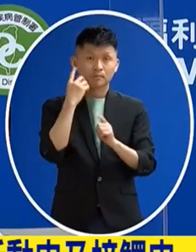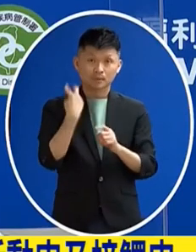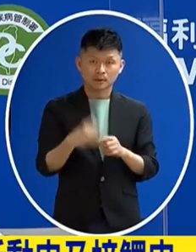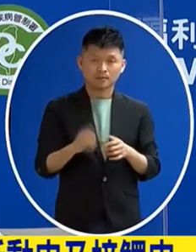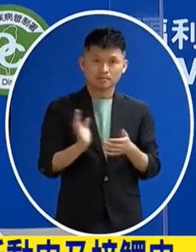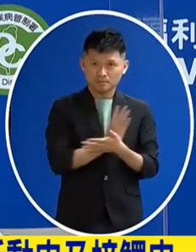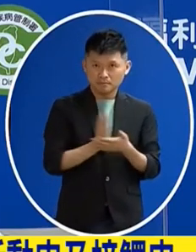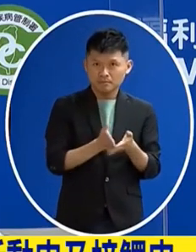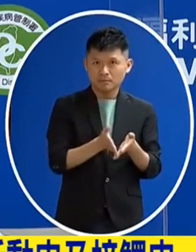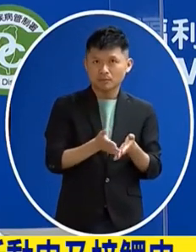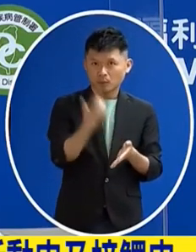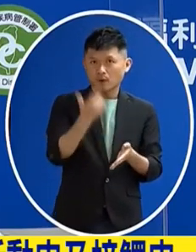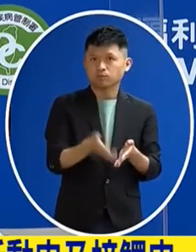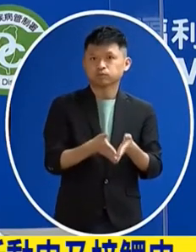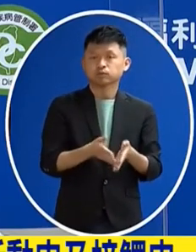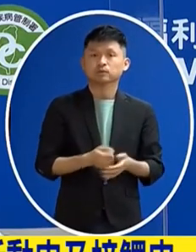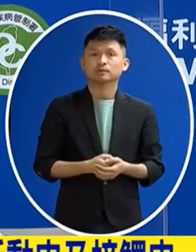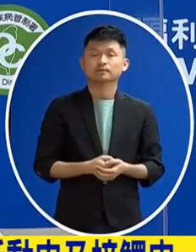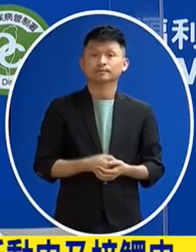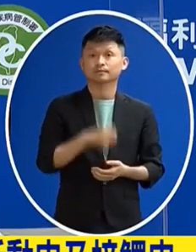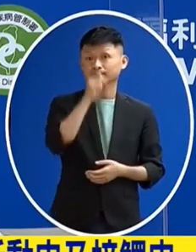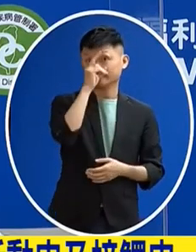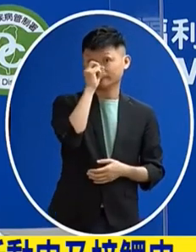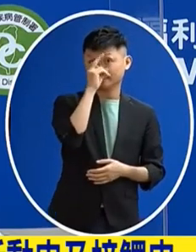定要快。那其实